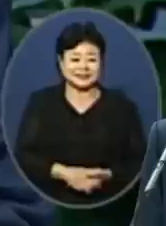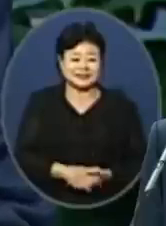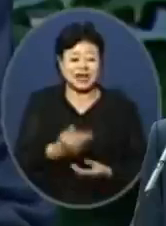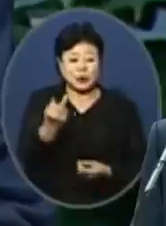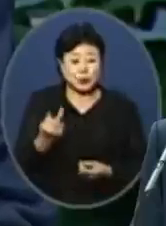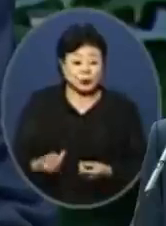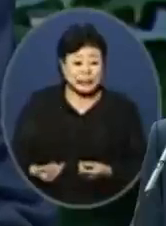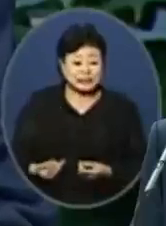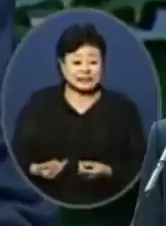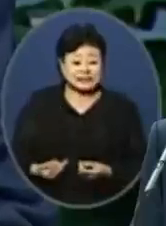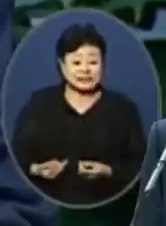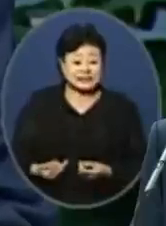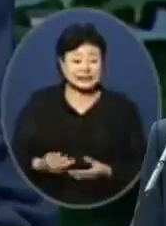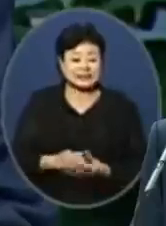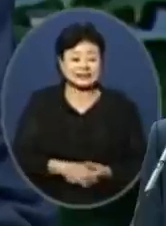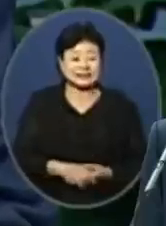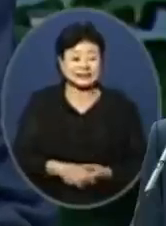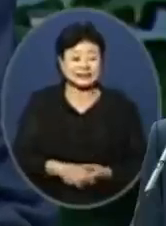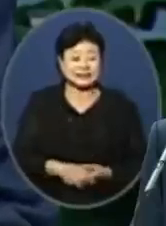동생을